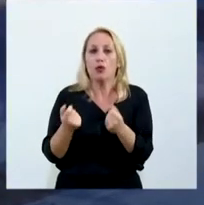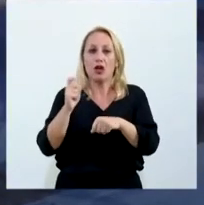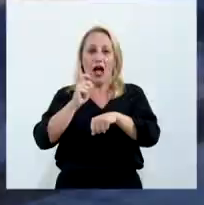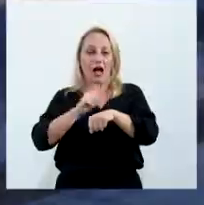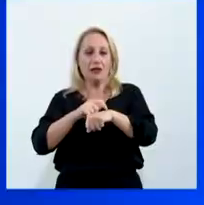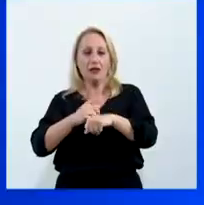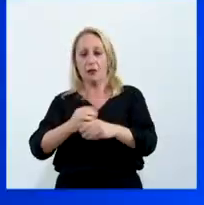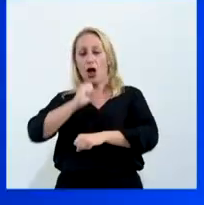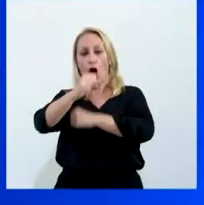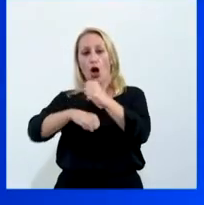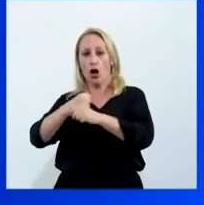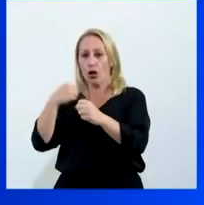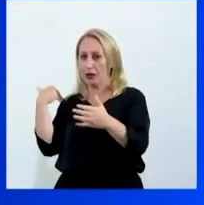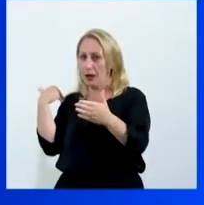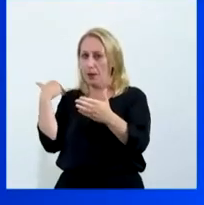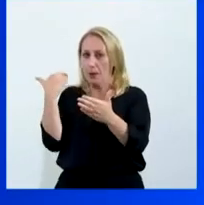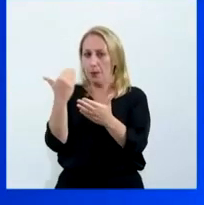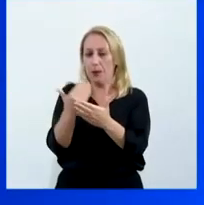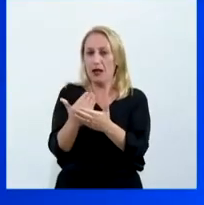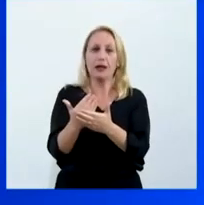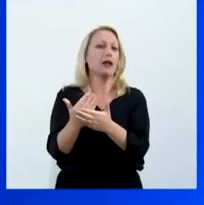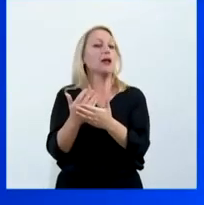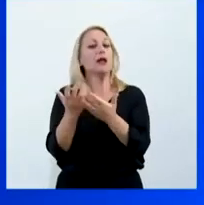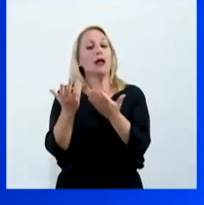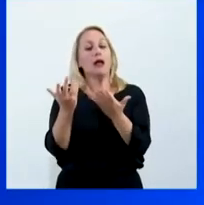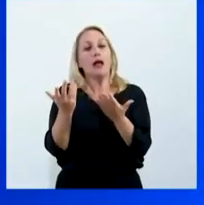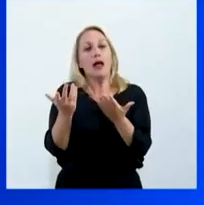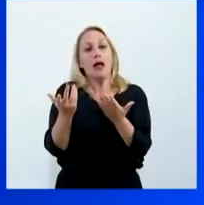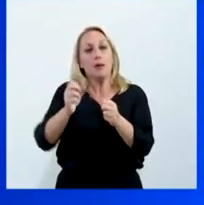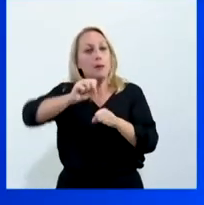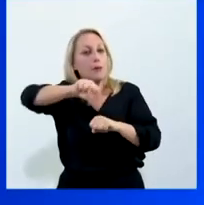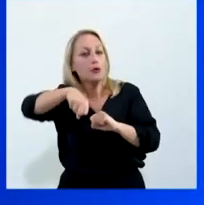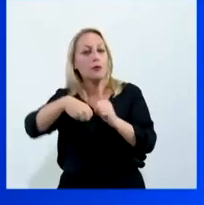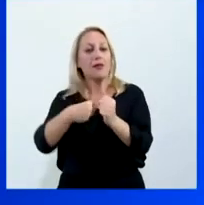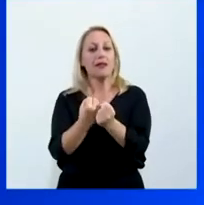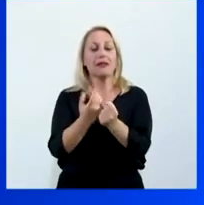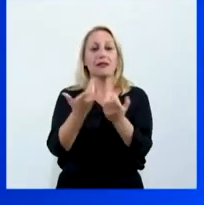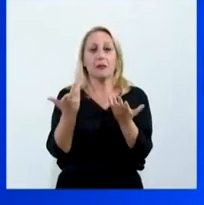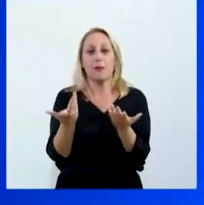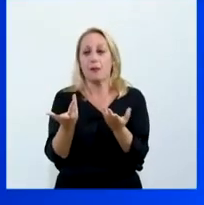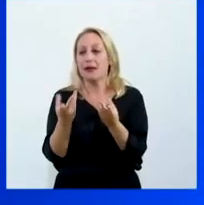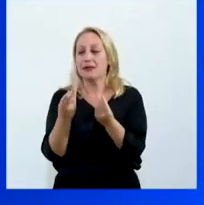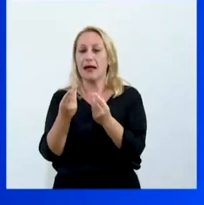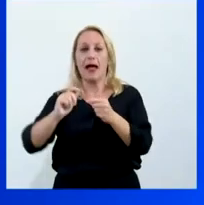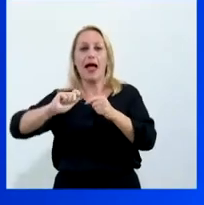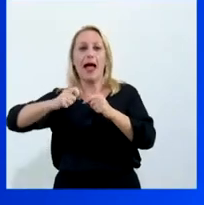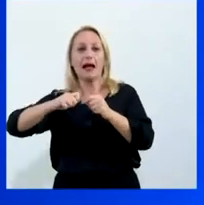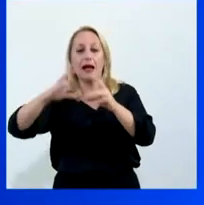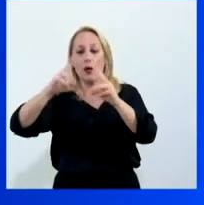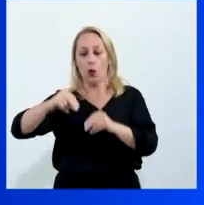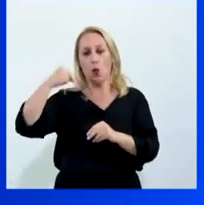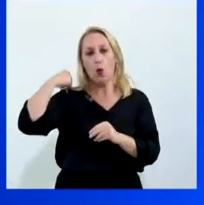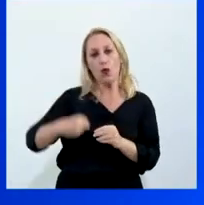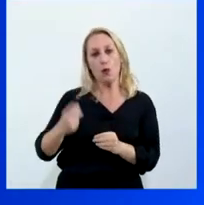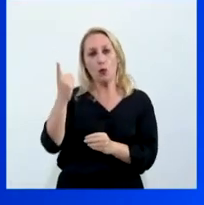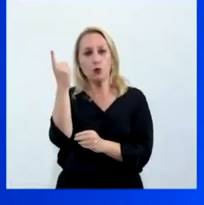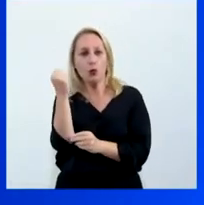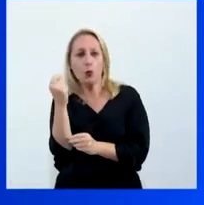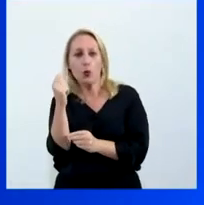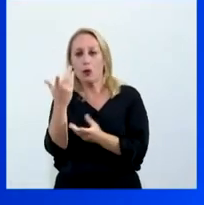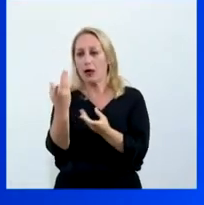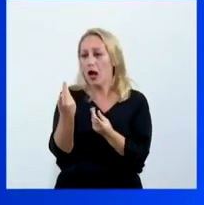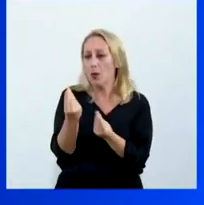των περασμένων ετών να χρησιμοποιήσουμε δημοσιονομικά εργαλεία για στοχευμένα μέτρα τα